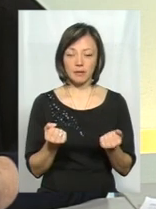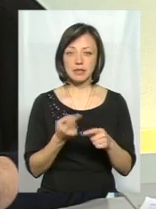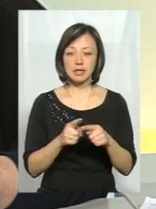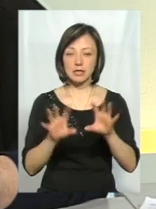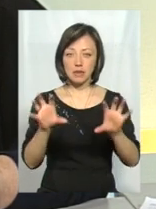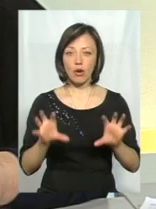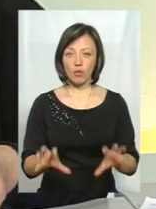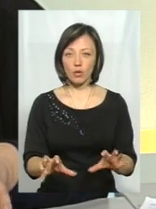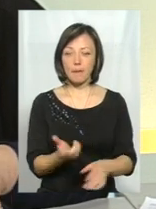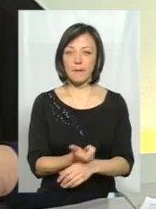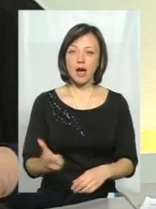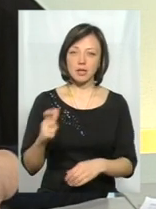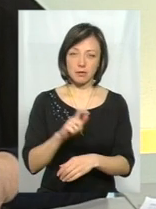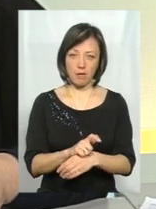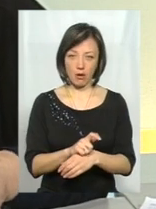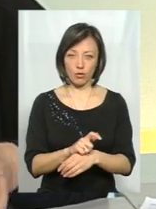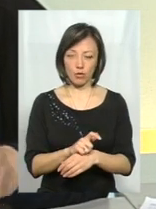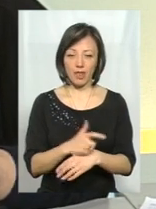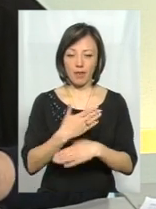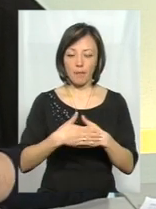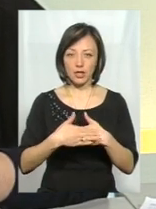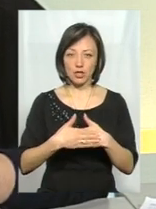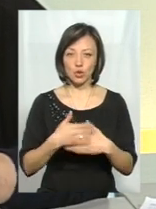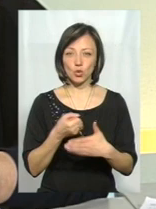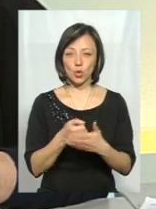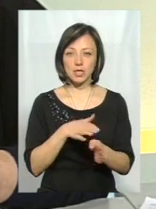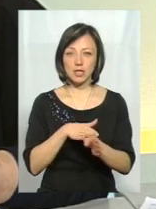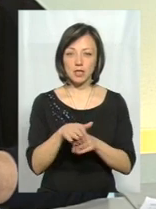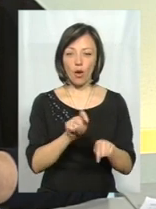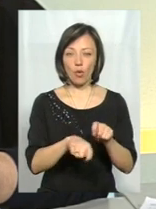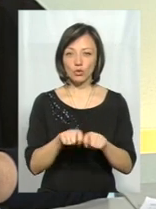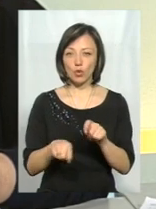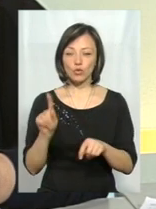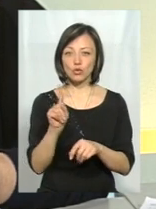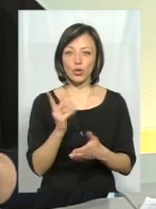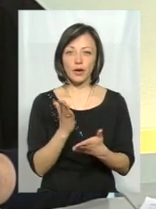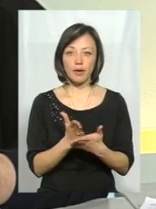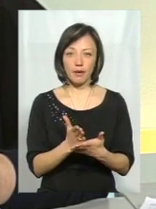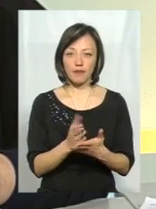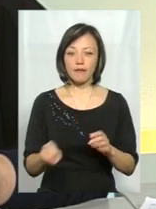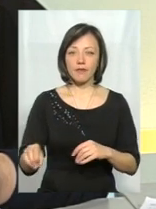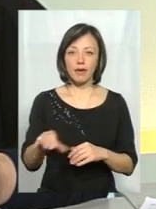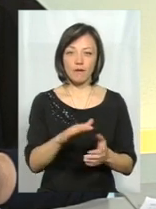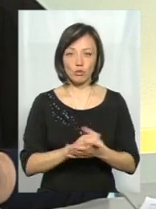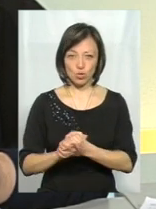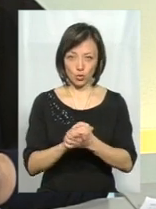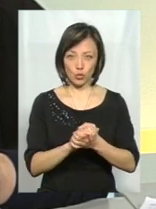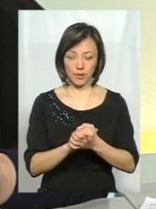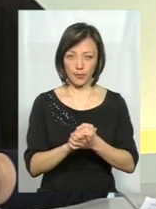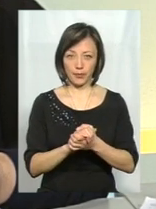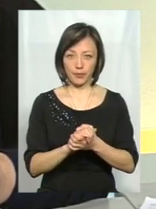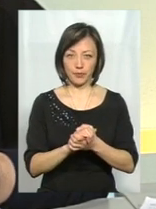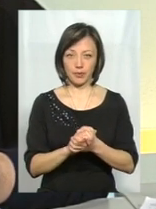Даний закон, він максимально наближений до здійснення контролю, що є в Європейському Союзі.